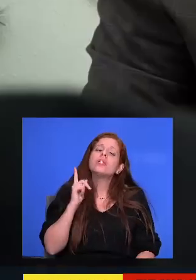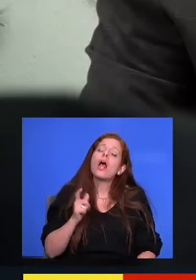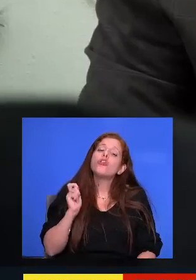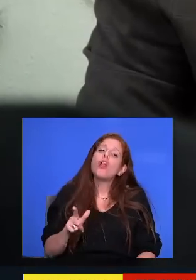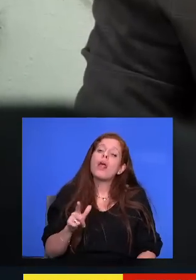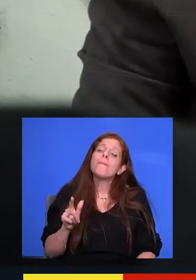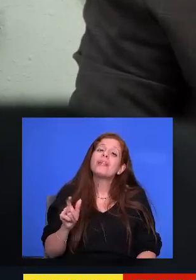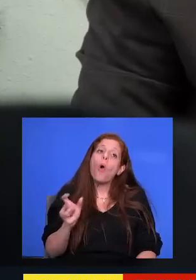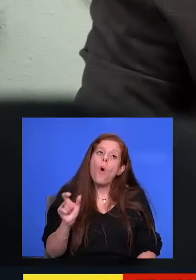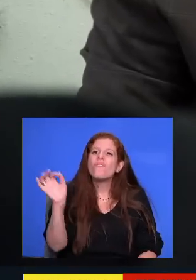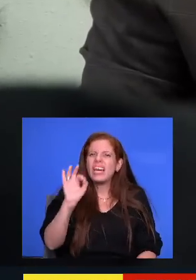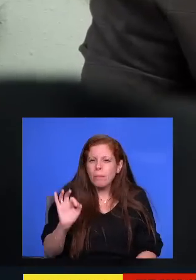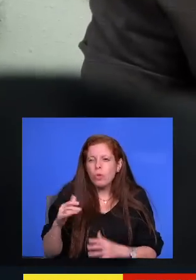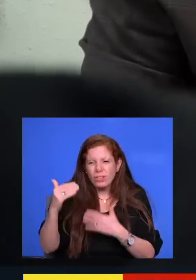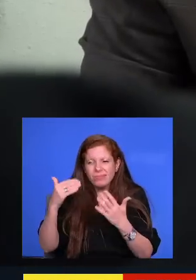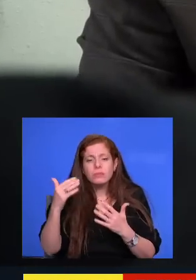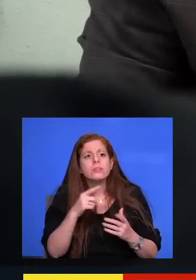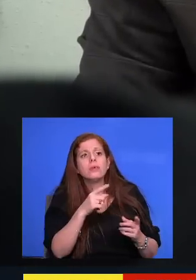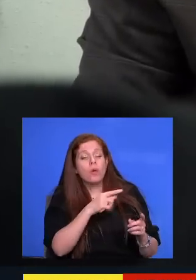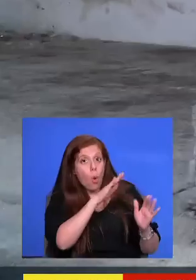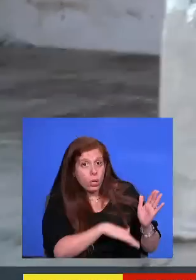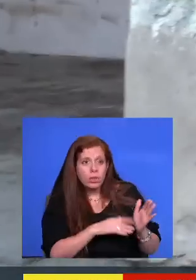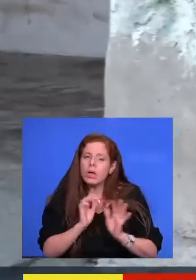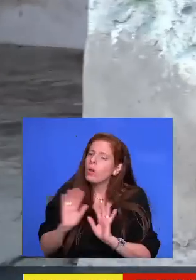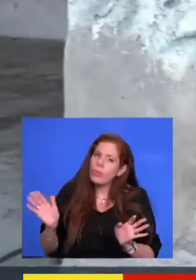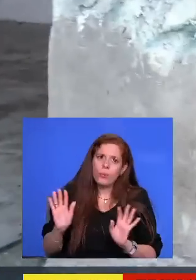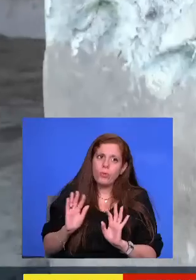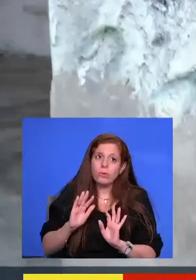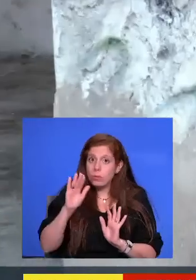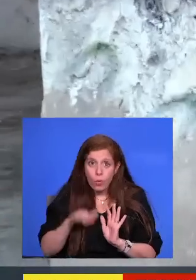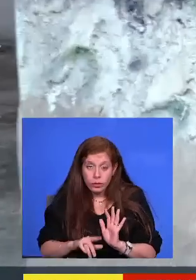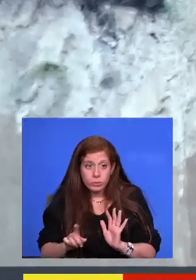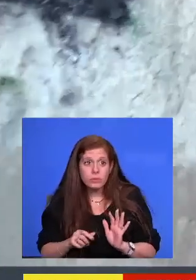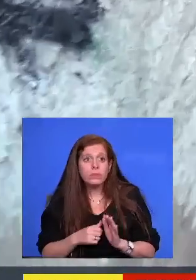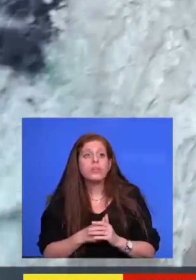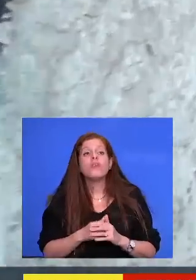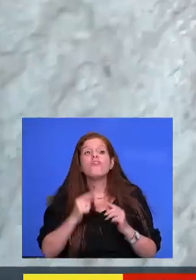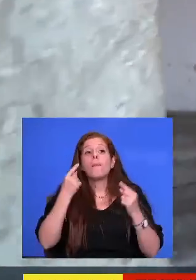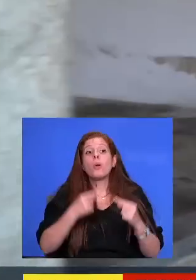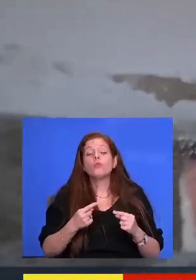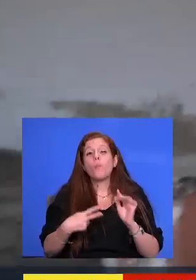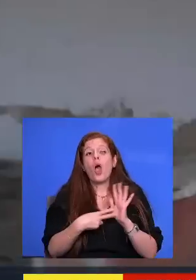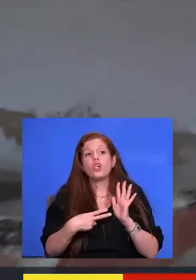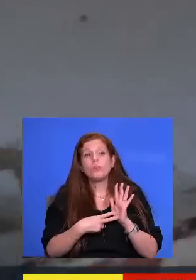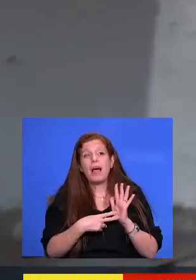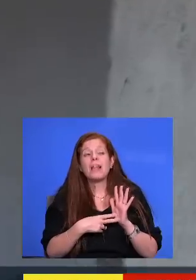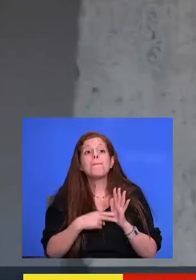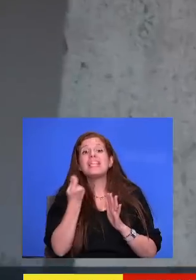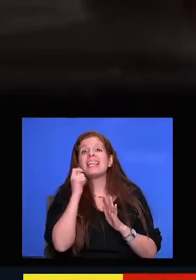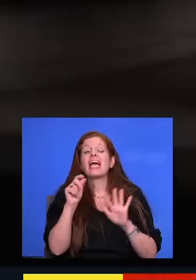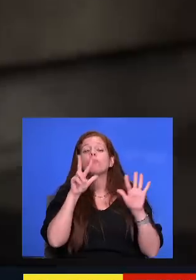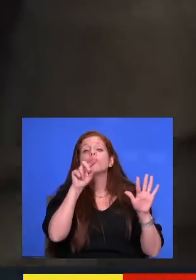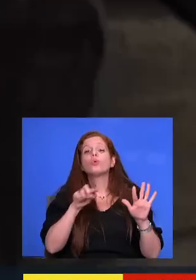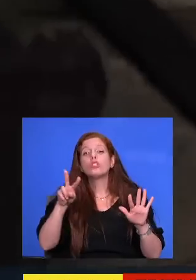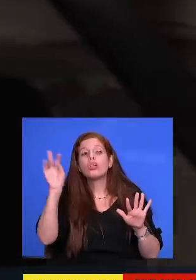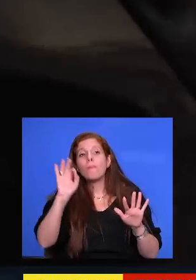החוב, ריביות בזה. הורידו לך אותה? לא. לא הורידו. וביום שבו החשמל מתייקר ב-8.2%,